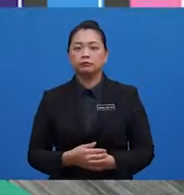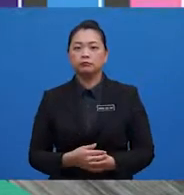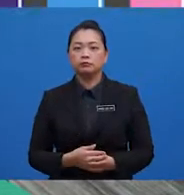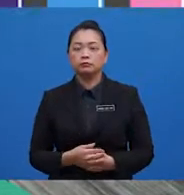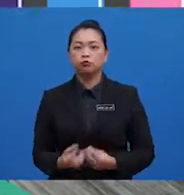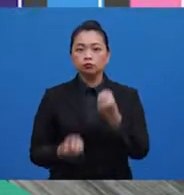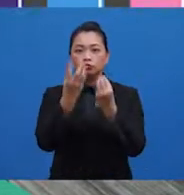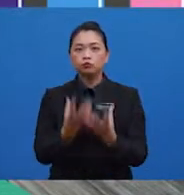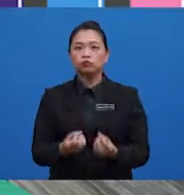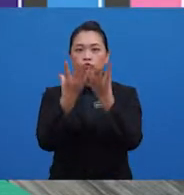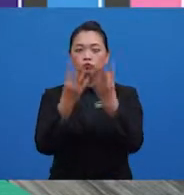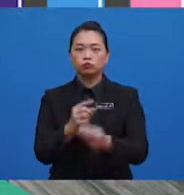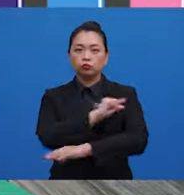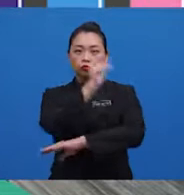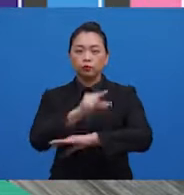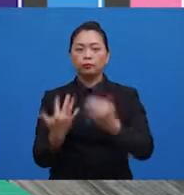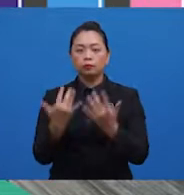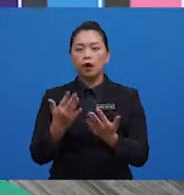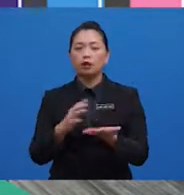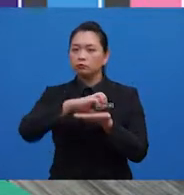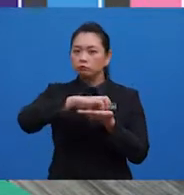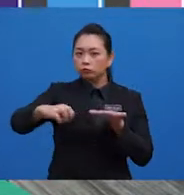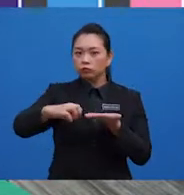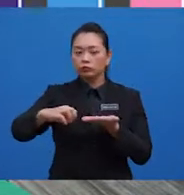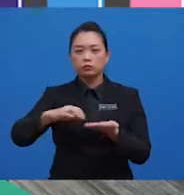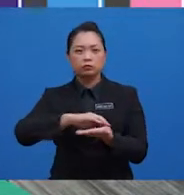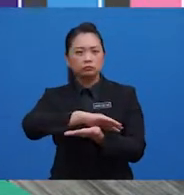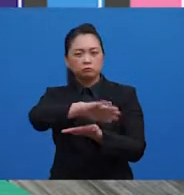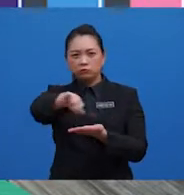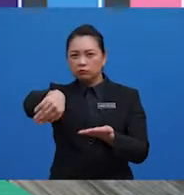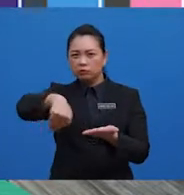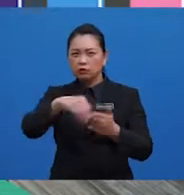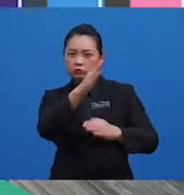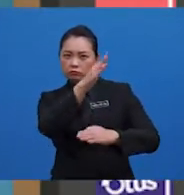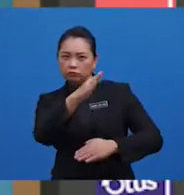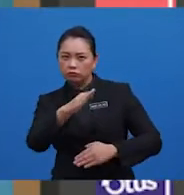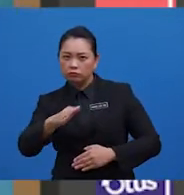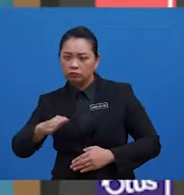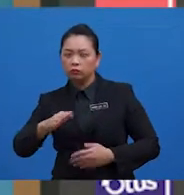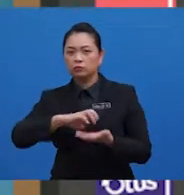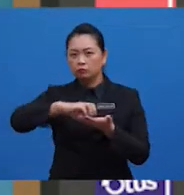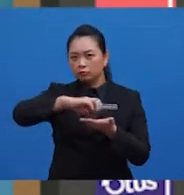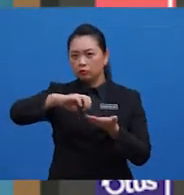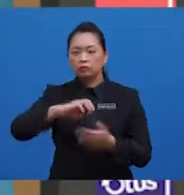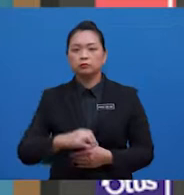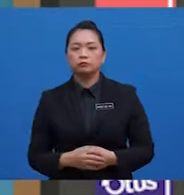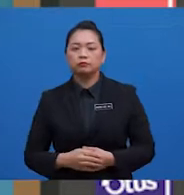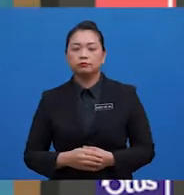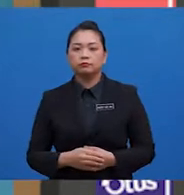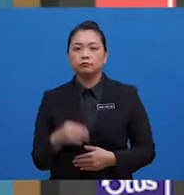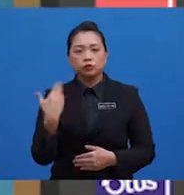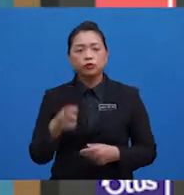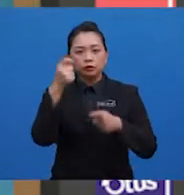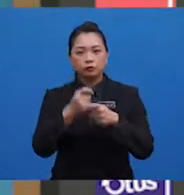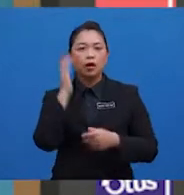Letusan gunung berapi yang kuat akan memusnahkan sebahagian besar cerun gunung berapi. Keadaan ini sudah tentunya